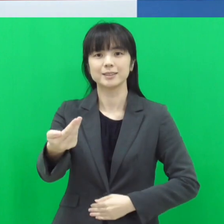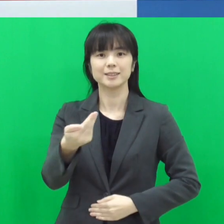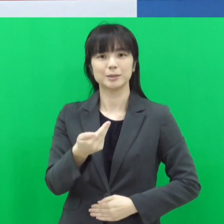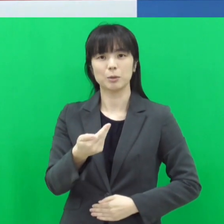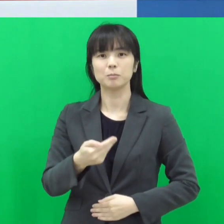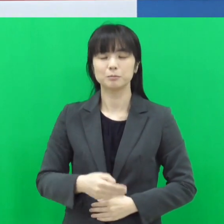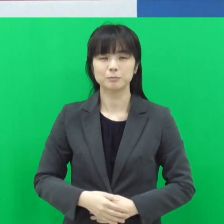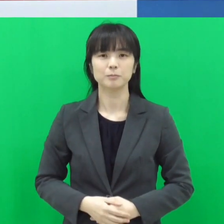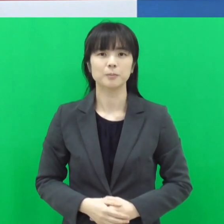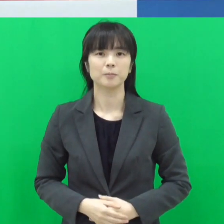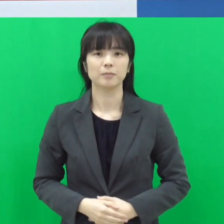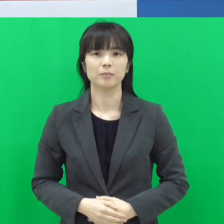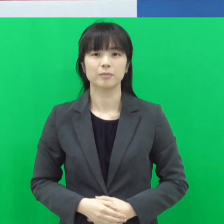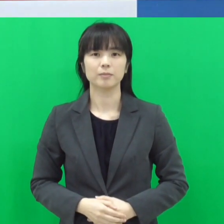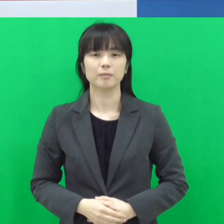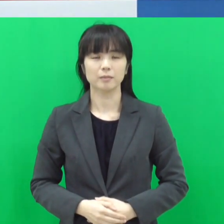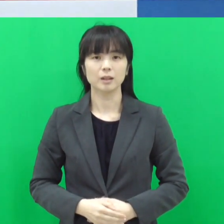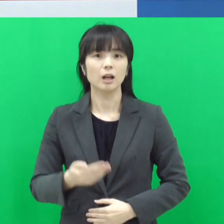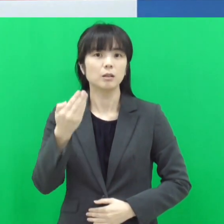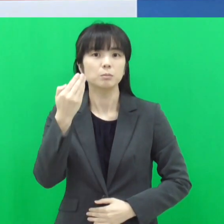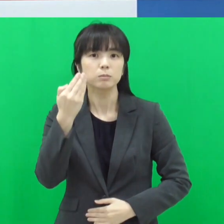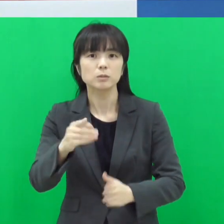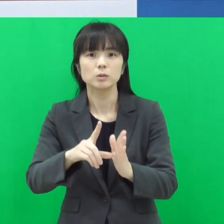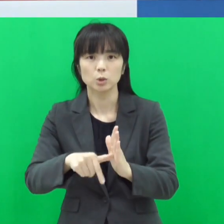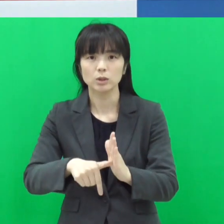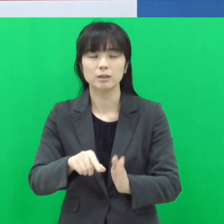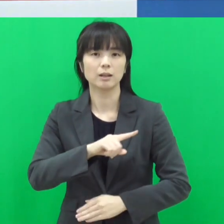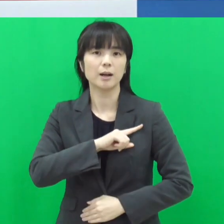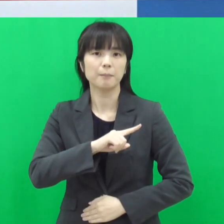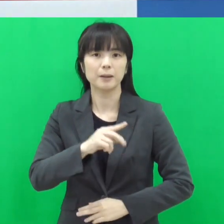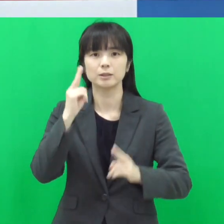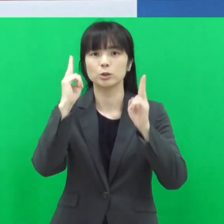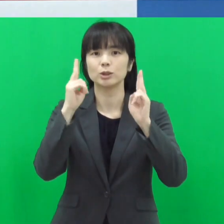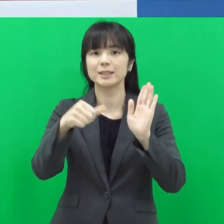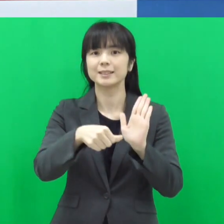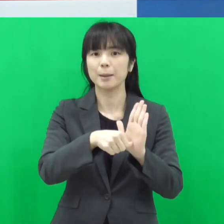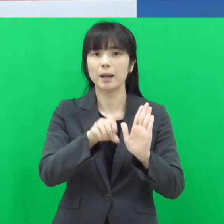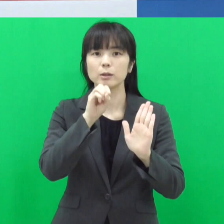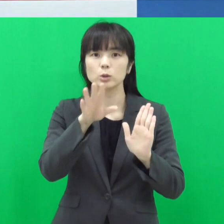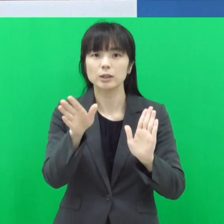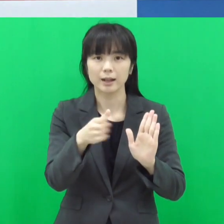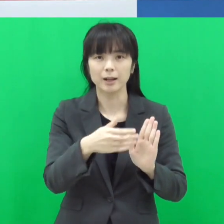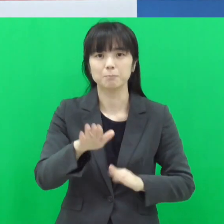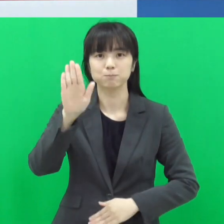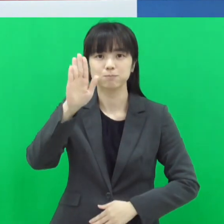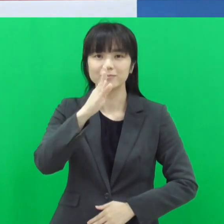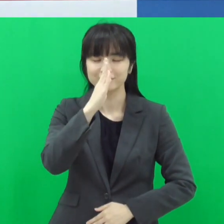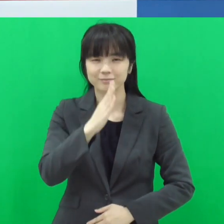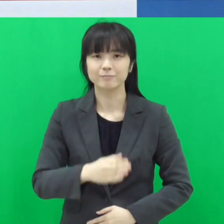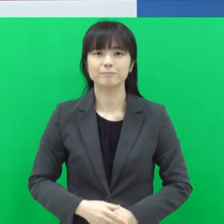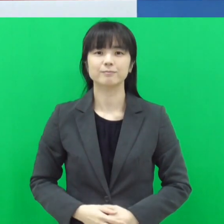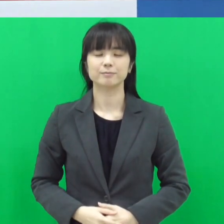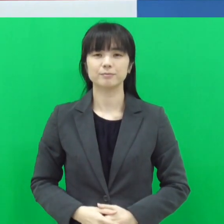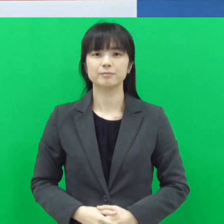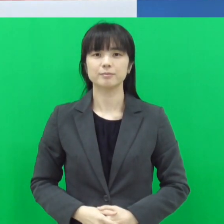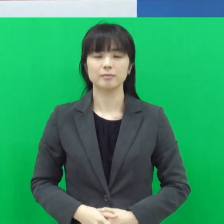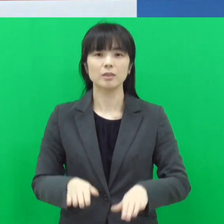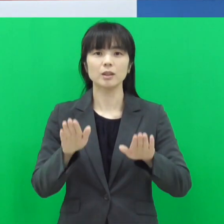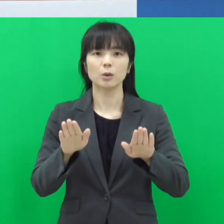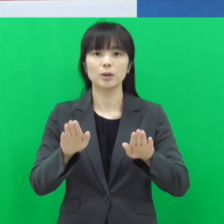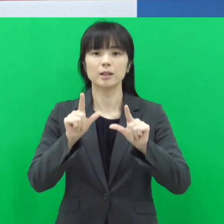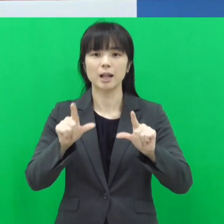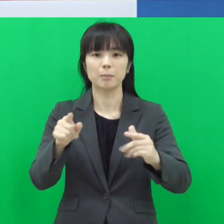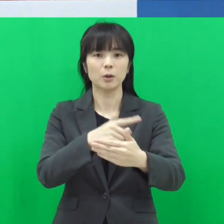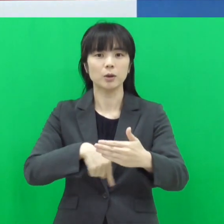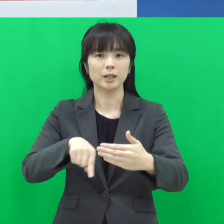問をお受けしたいと思います。質問に際しましては、はじめに社名をお名乗りいただきます。それでは、移住の促進